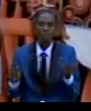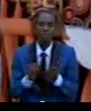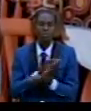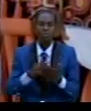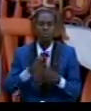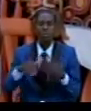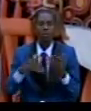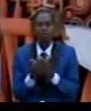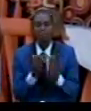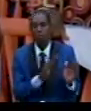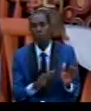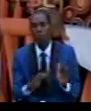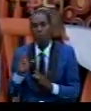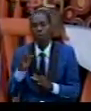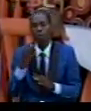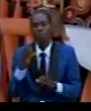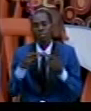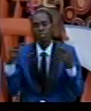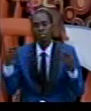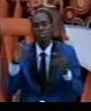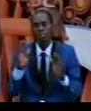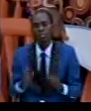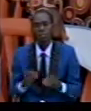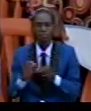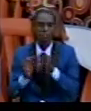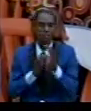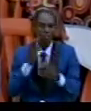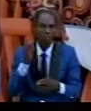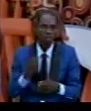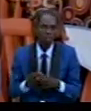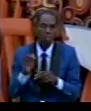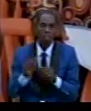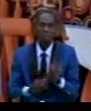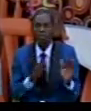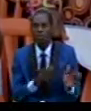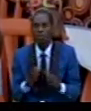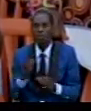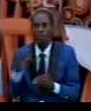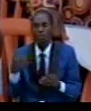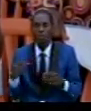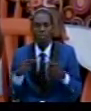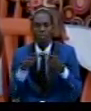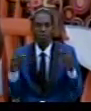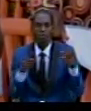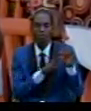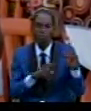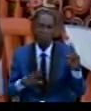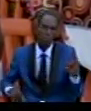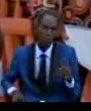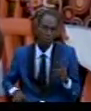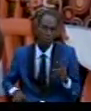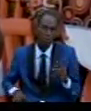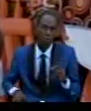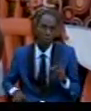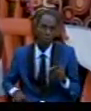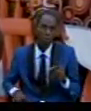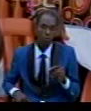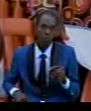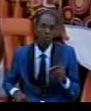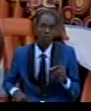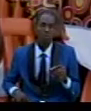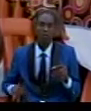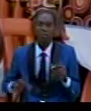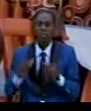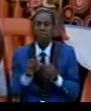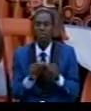in the name les of Jesus. Les plans de l'ennemi dans les cinq continents. Every plan of the enemy in all les five plans continents. De l'ennemi dans la vie des enfants. The plans of the enemy in the